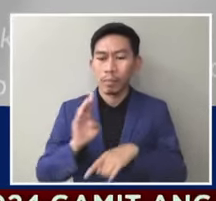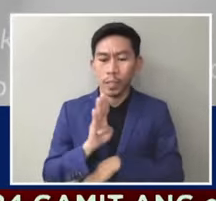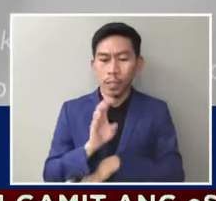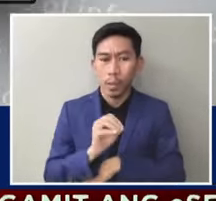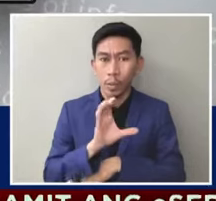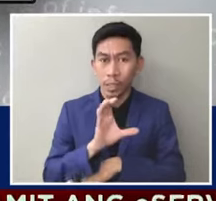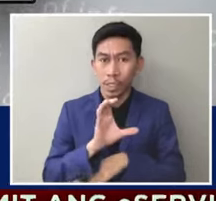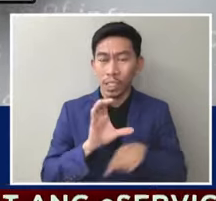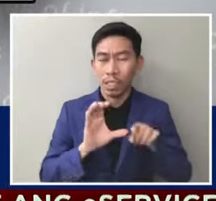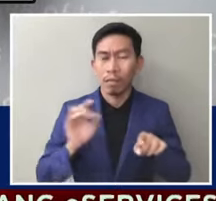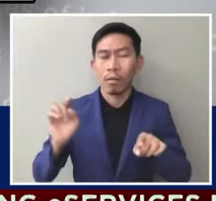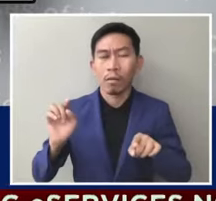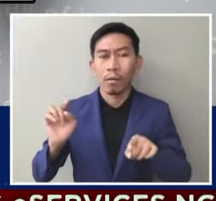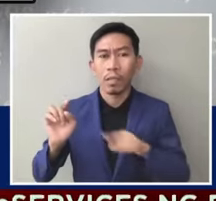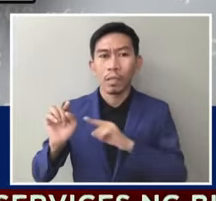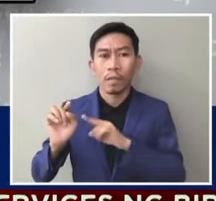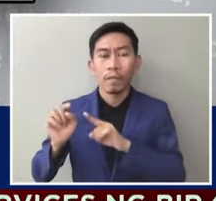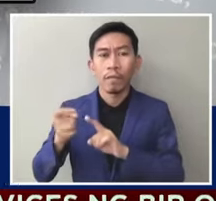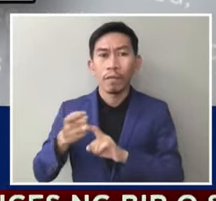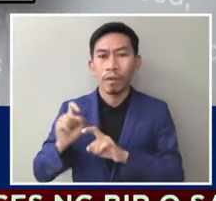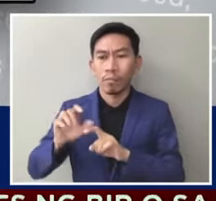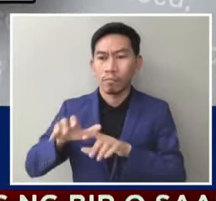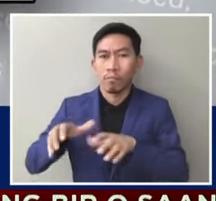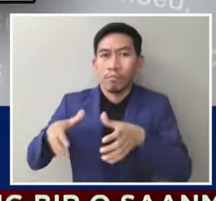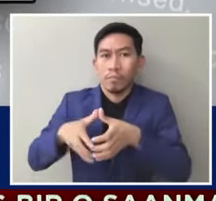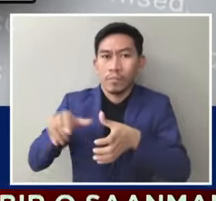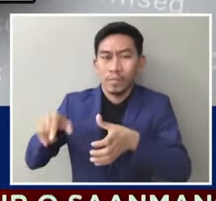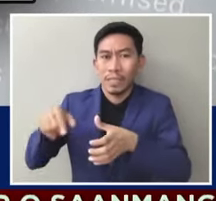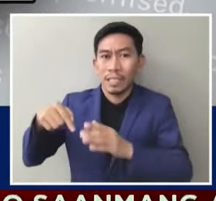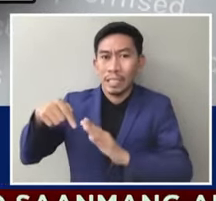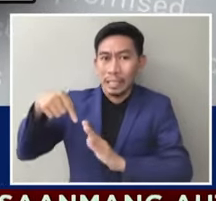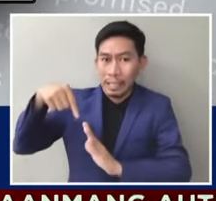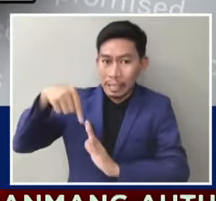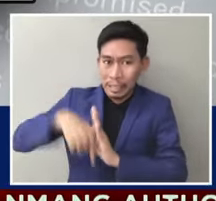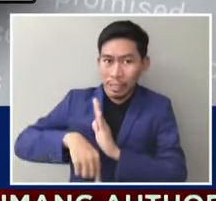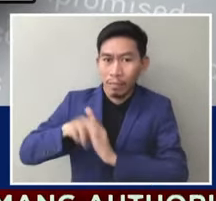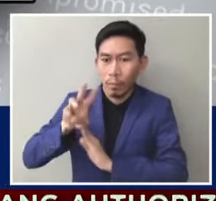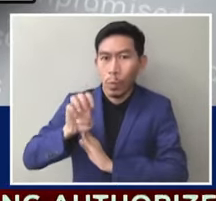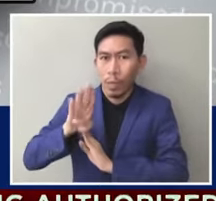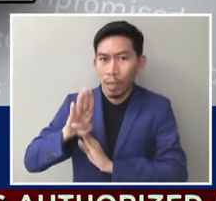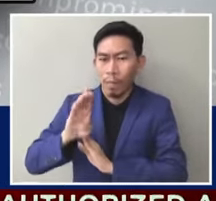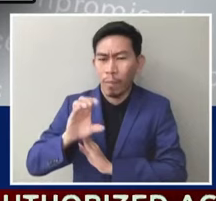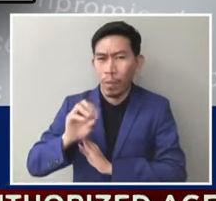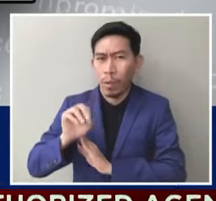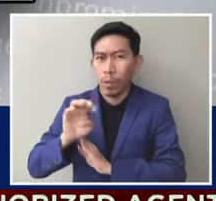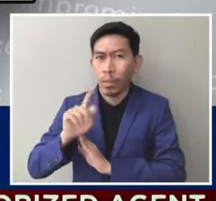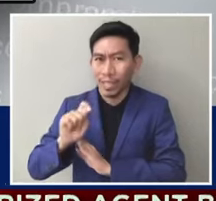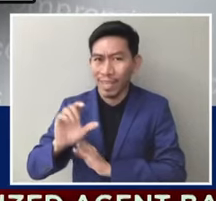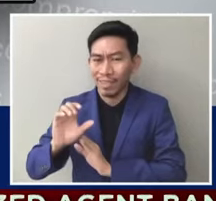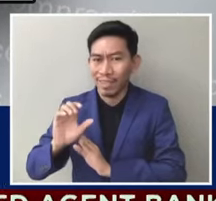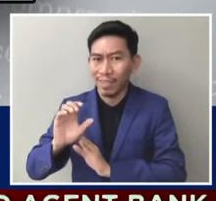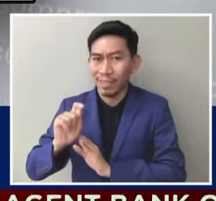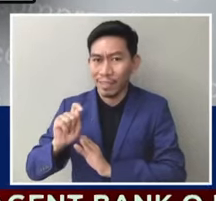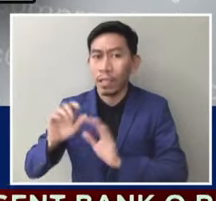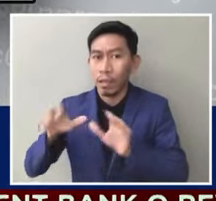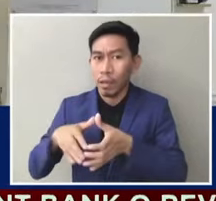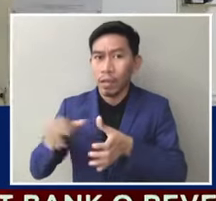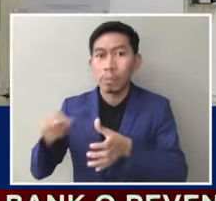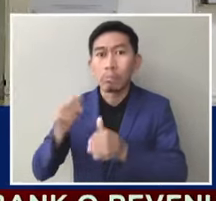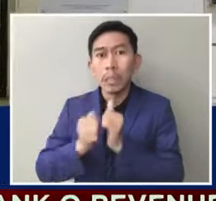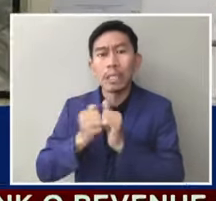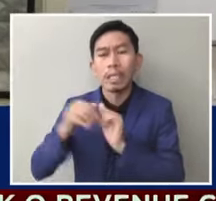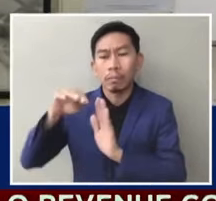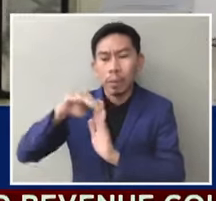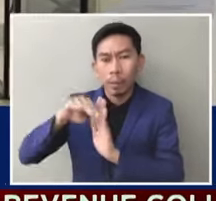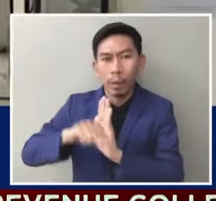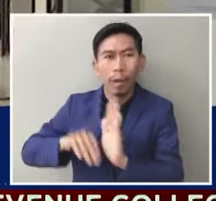cyber advocacy group na Deep Web Connect. Ito ay ang database na merong personal information